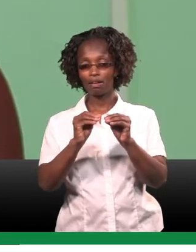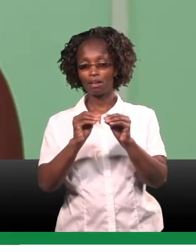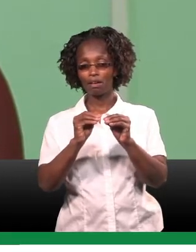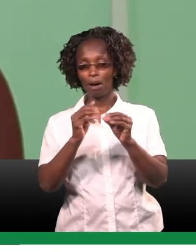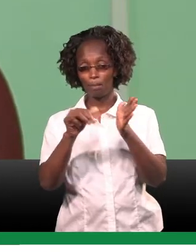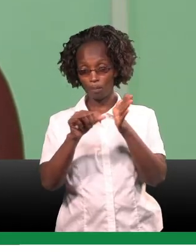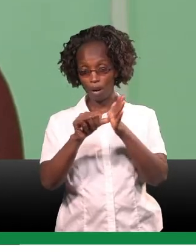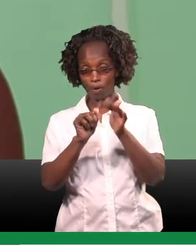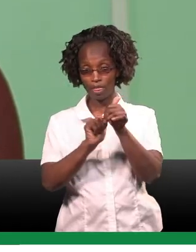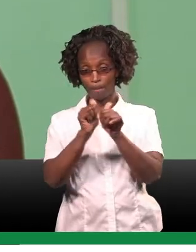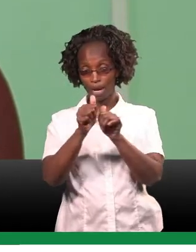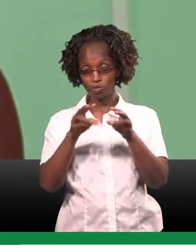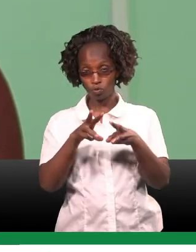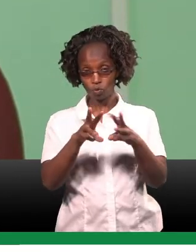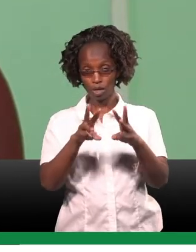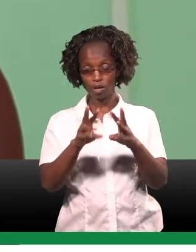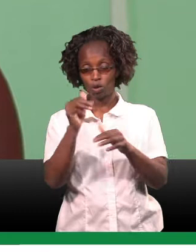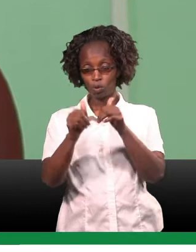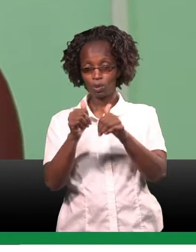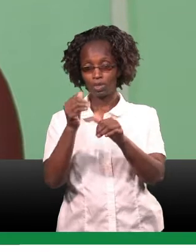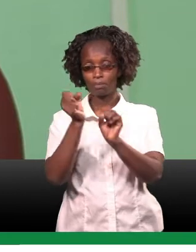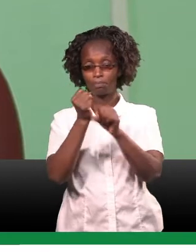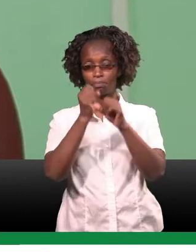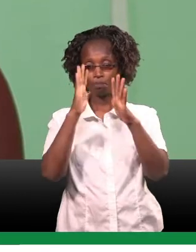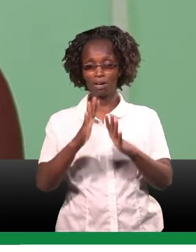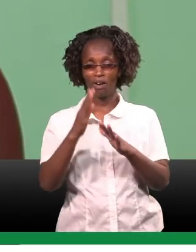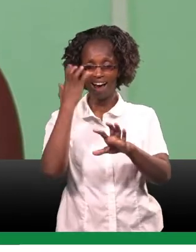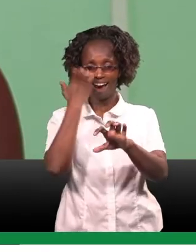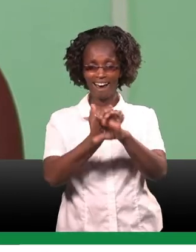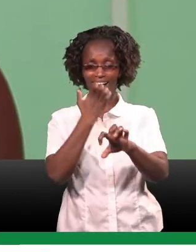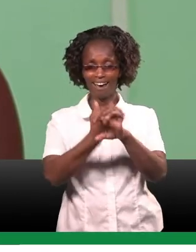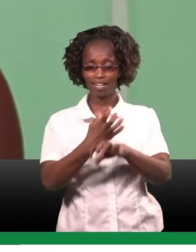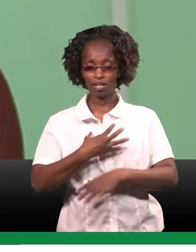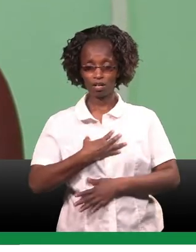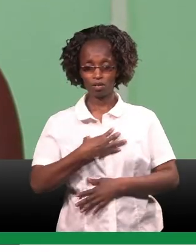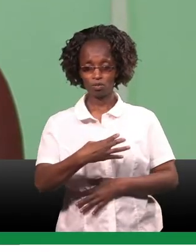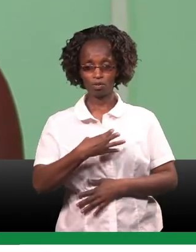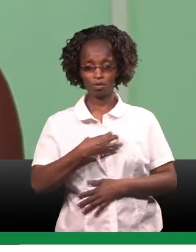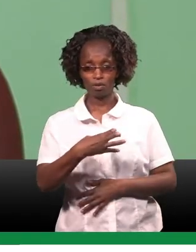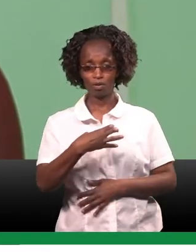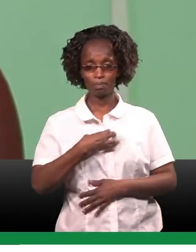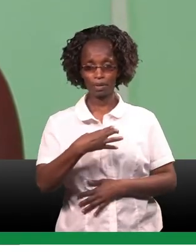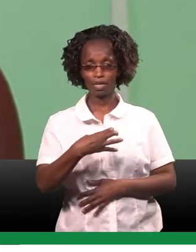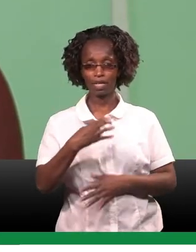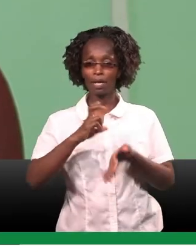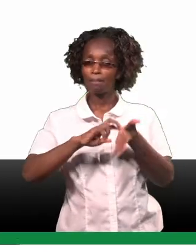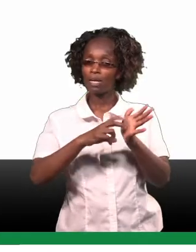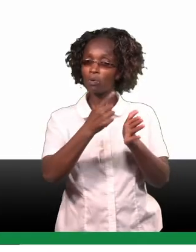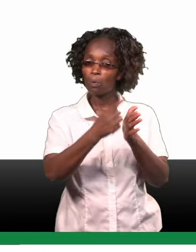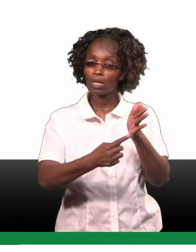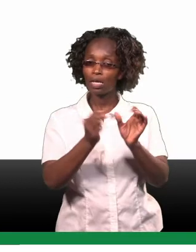breathing. So it's basically narrowing of the airway, putting one to have difficulty in